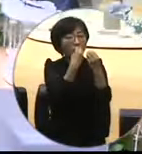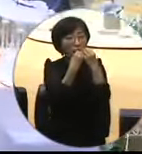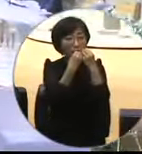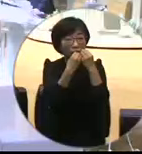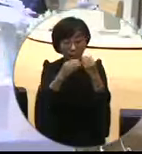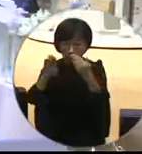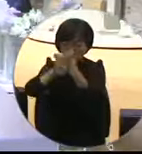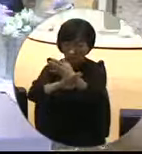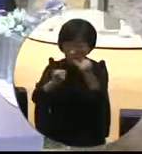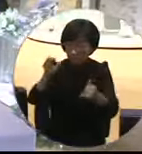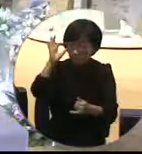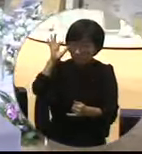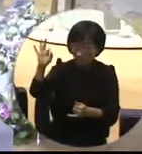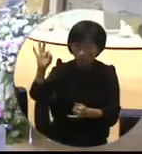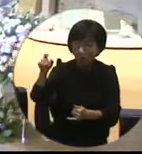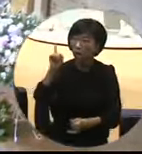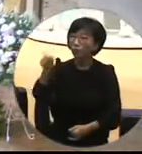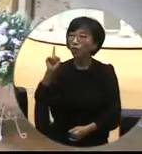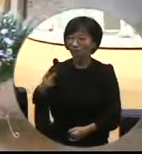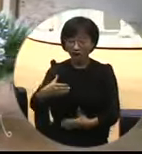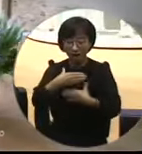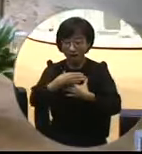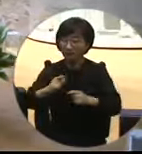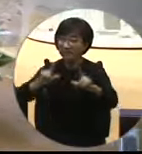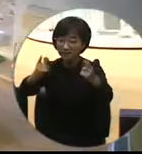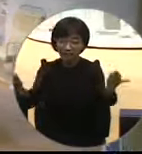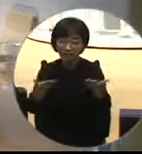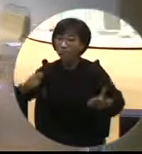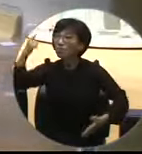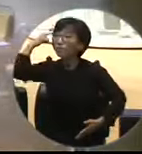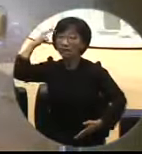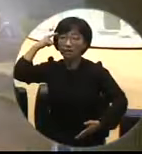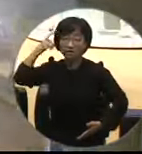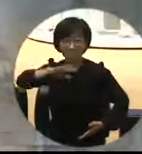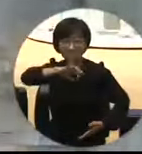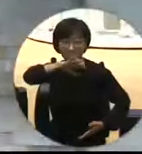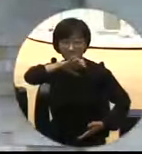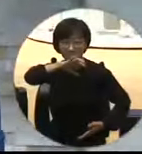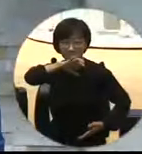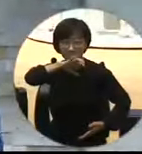어찌하여 안식일에 하지 못할 일을 하느냐.